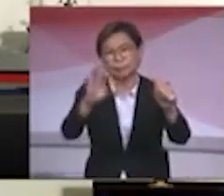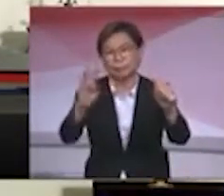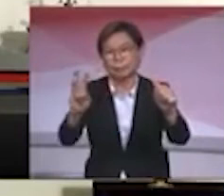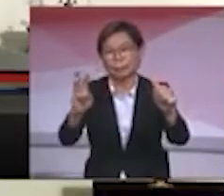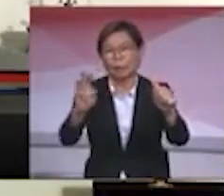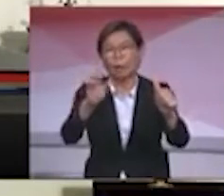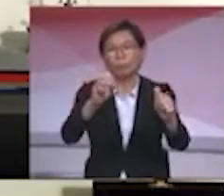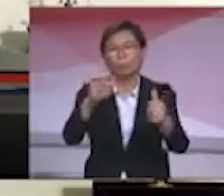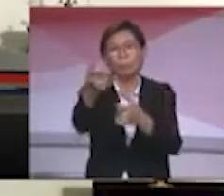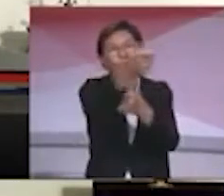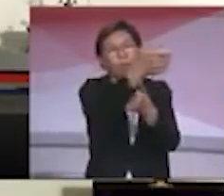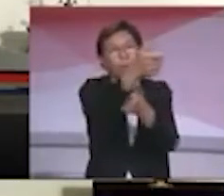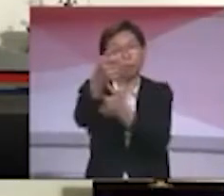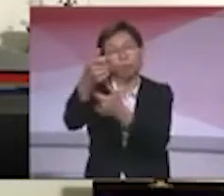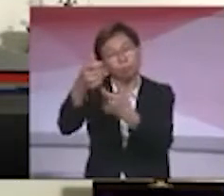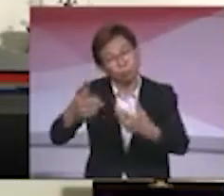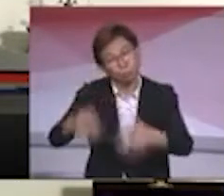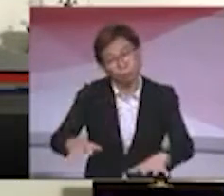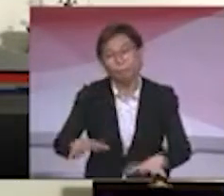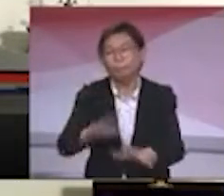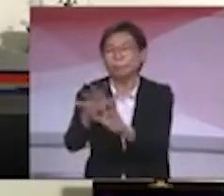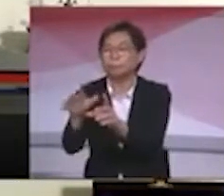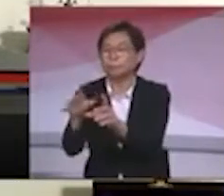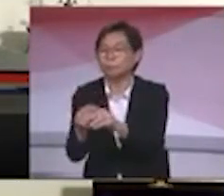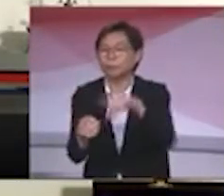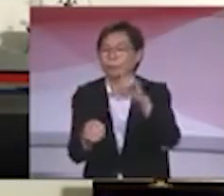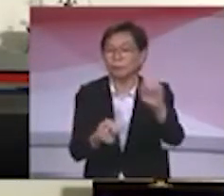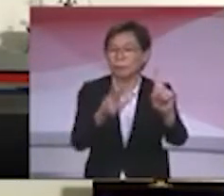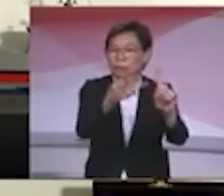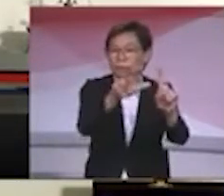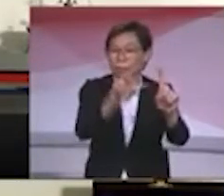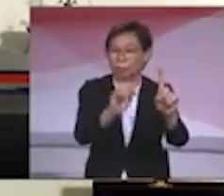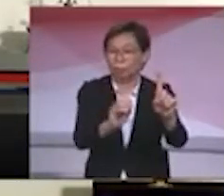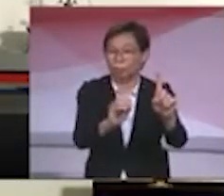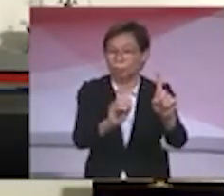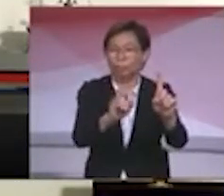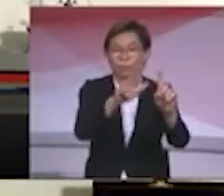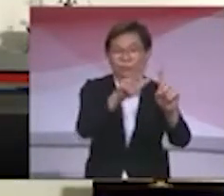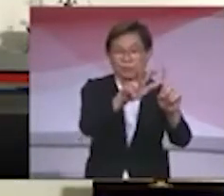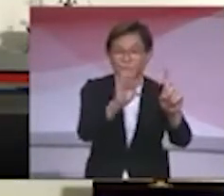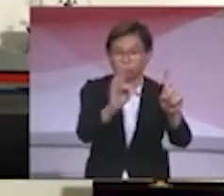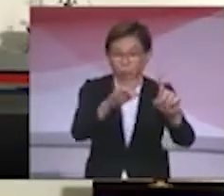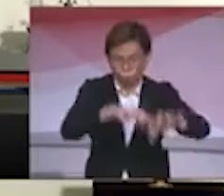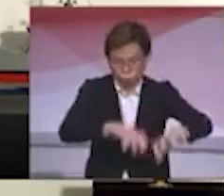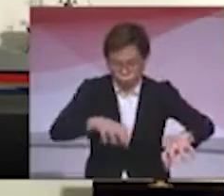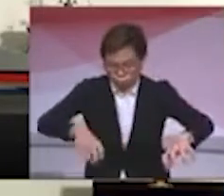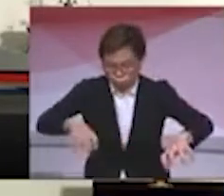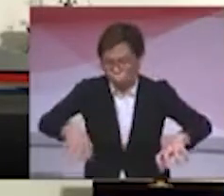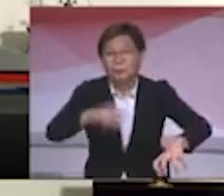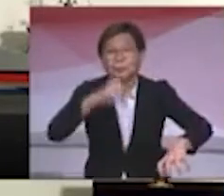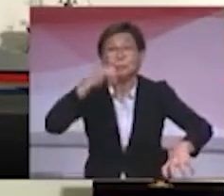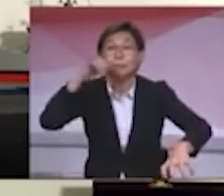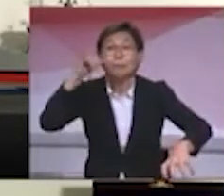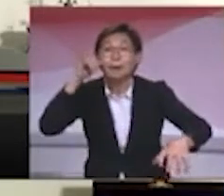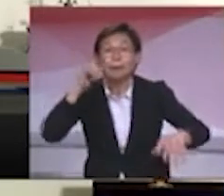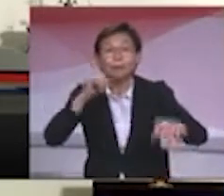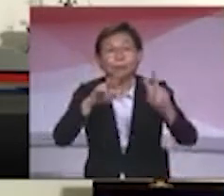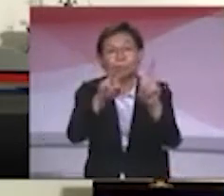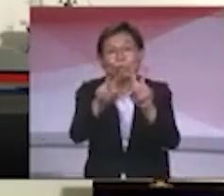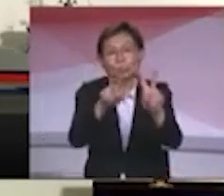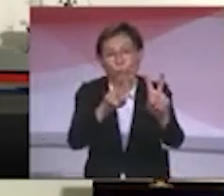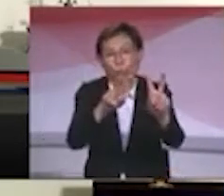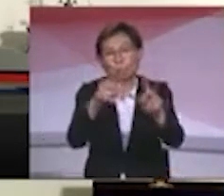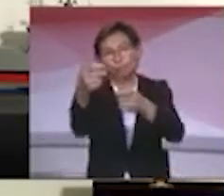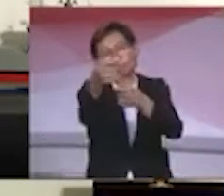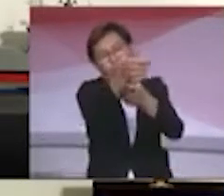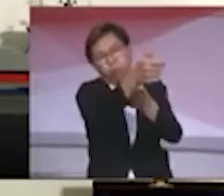10,896 operasi yang merangkumi 137 zon, dan semalam sebanyak 22